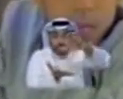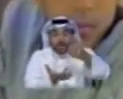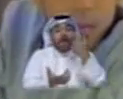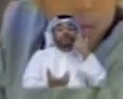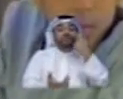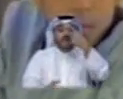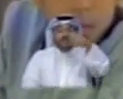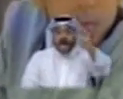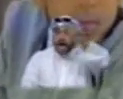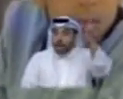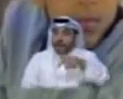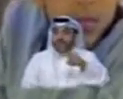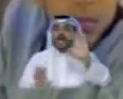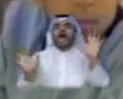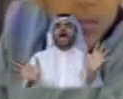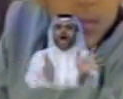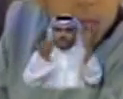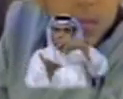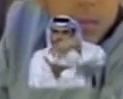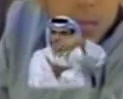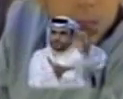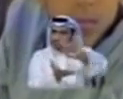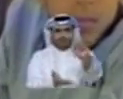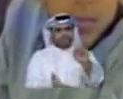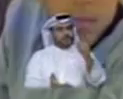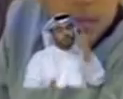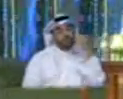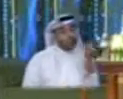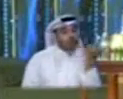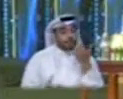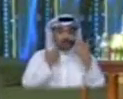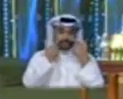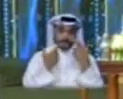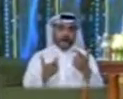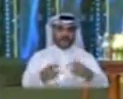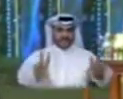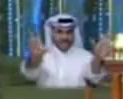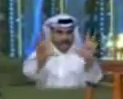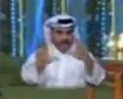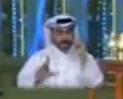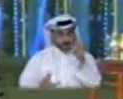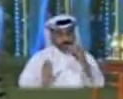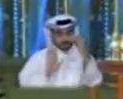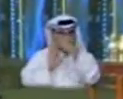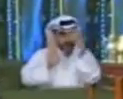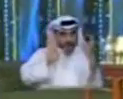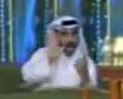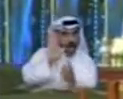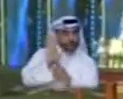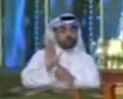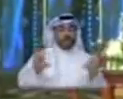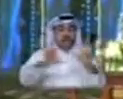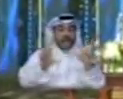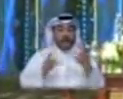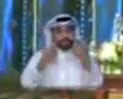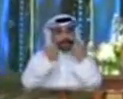جلسة حوارية حملت عنوان الإعلام في ظل التغييرات السياسية أن قانون الإعلام الإلكتروني الذي صدر